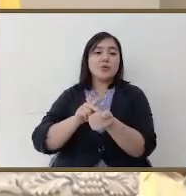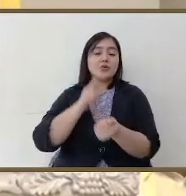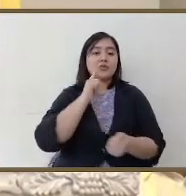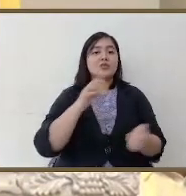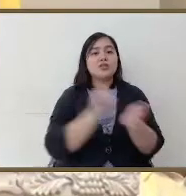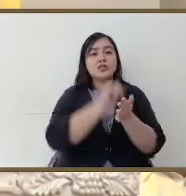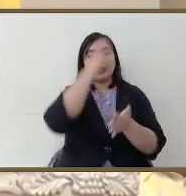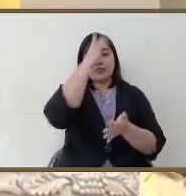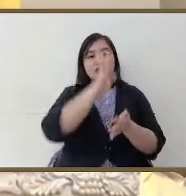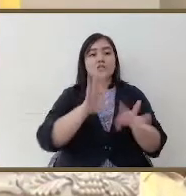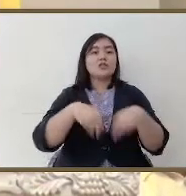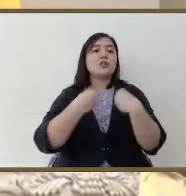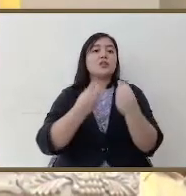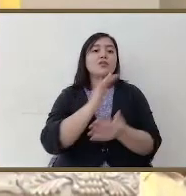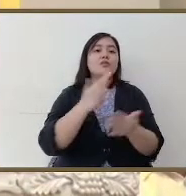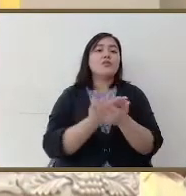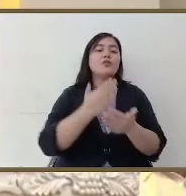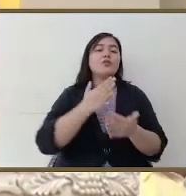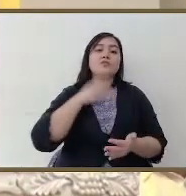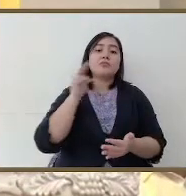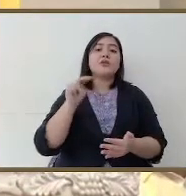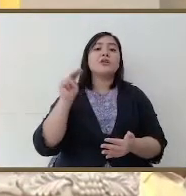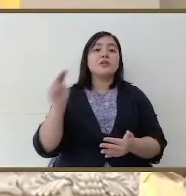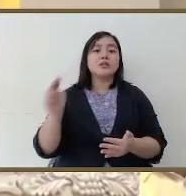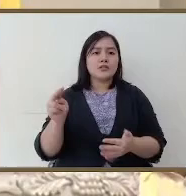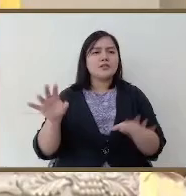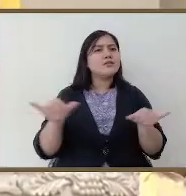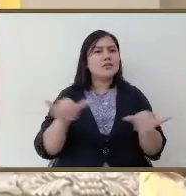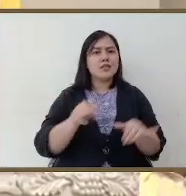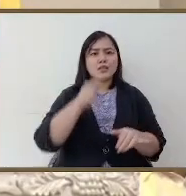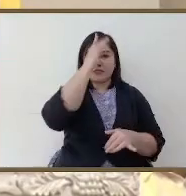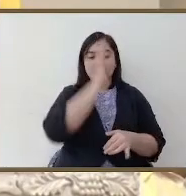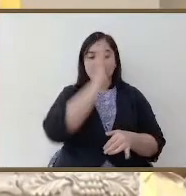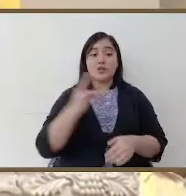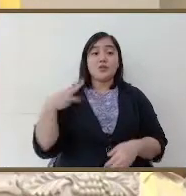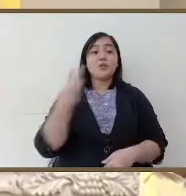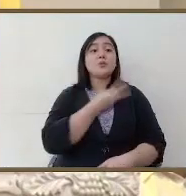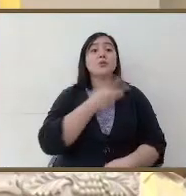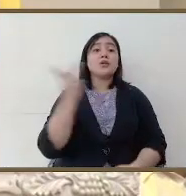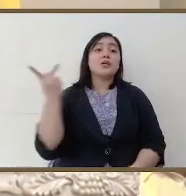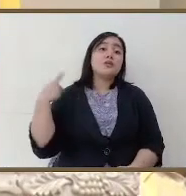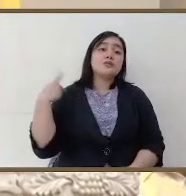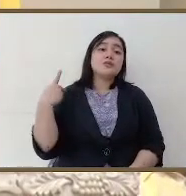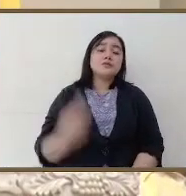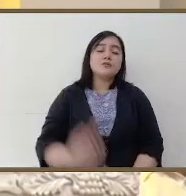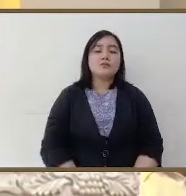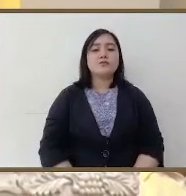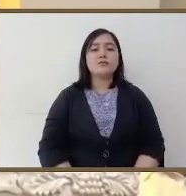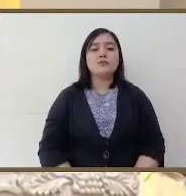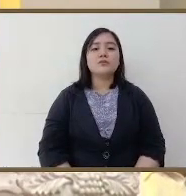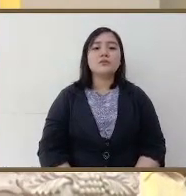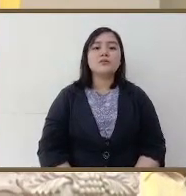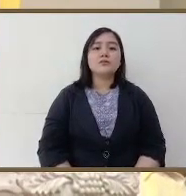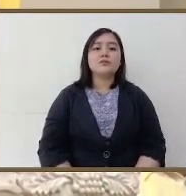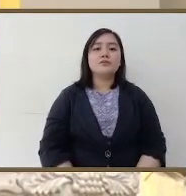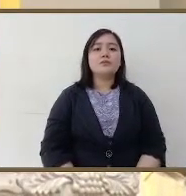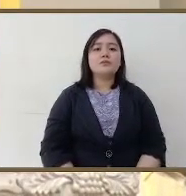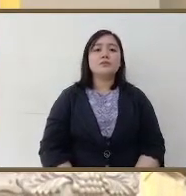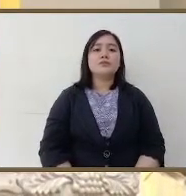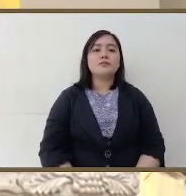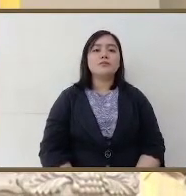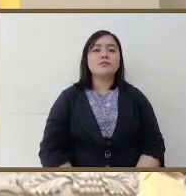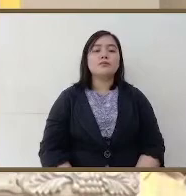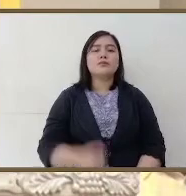needs according to his riches and glory.'" Do you understand the reason why we need